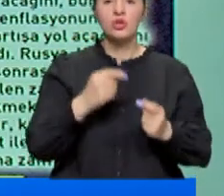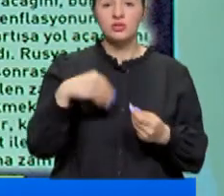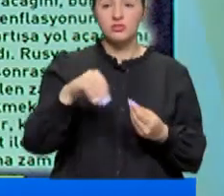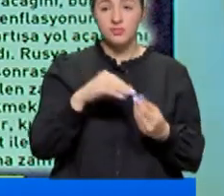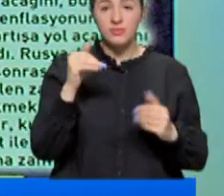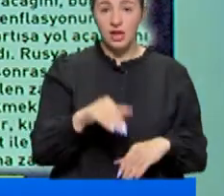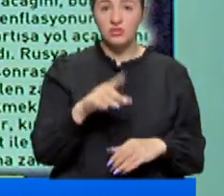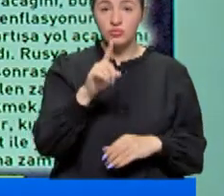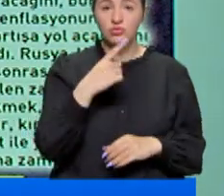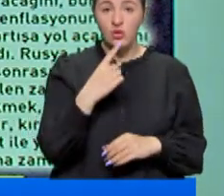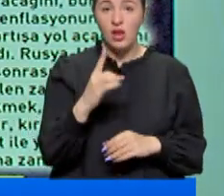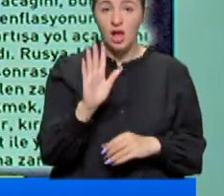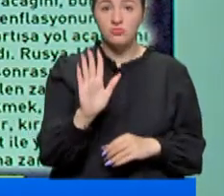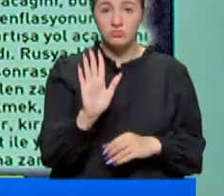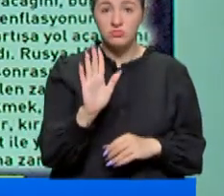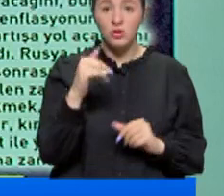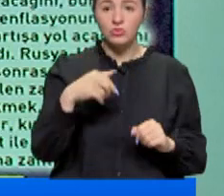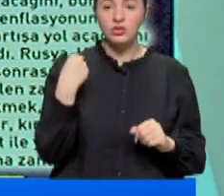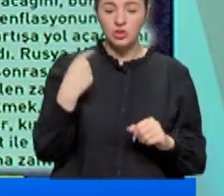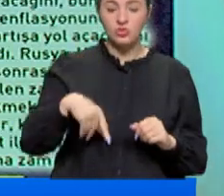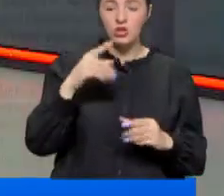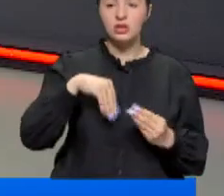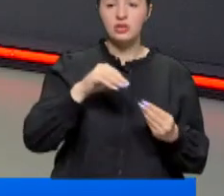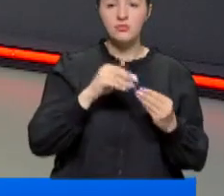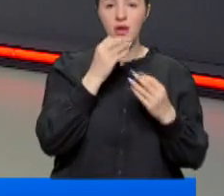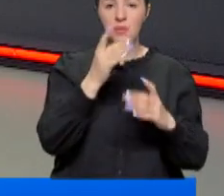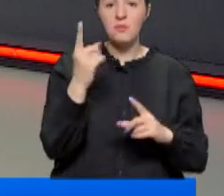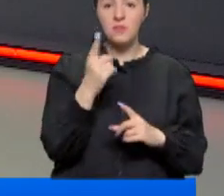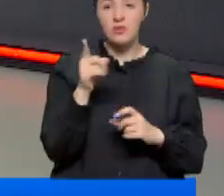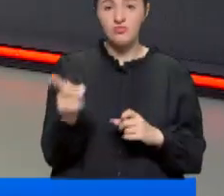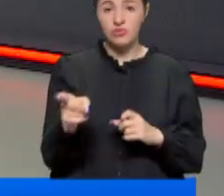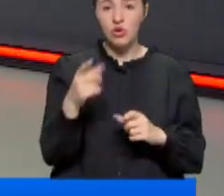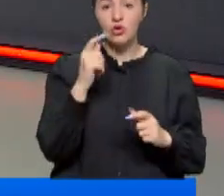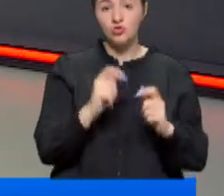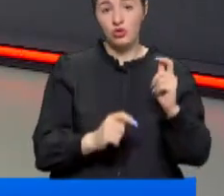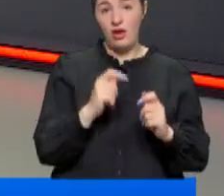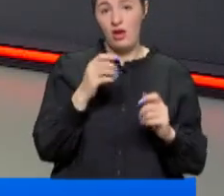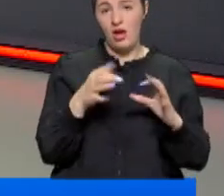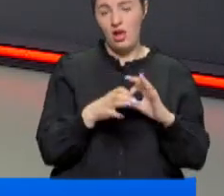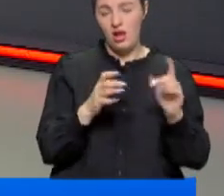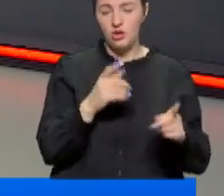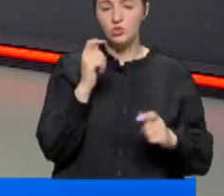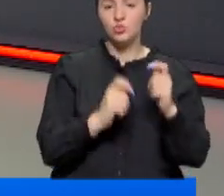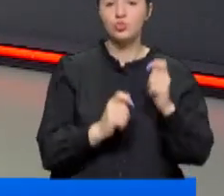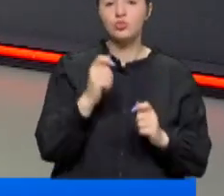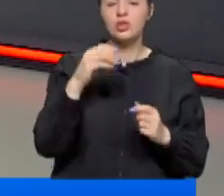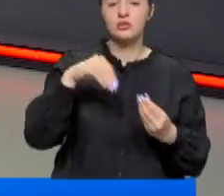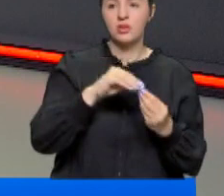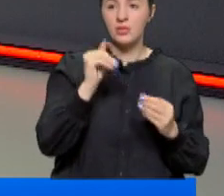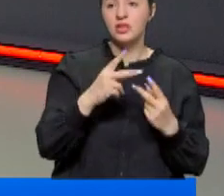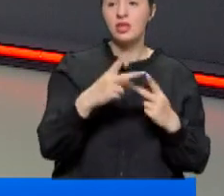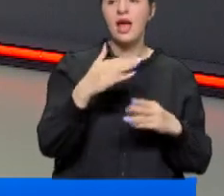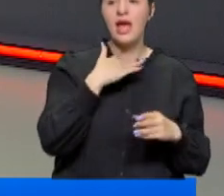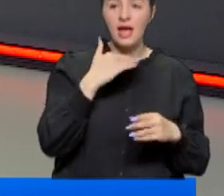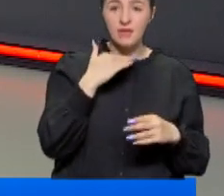geldi bir kere bunu söyleyelim bugünün yeni günün zam haberlerinden bir tanesi süte ilişkin Süte zam geldiği sırada